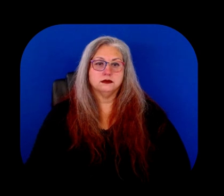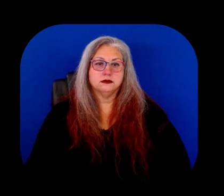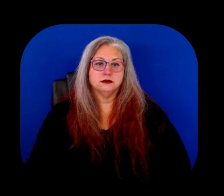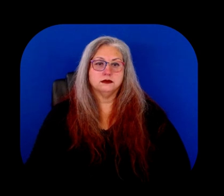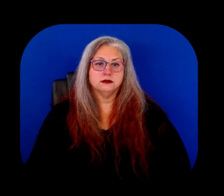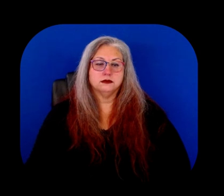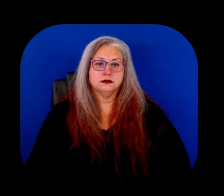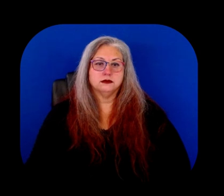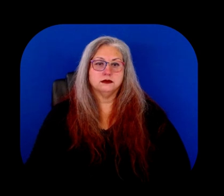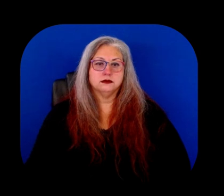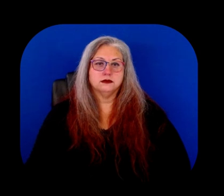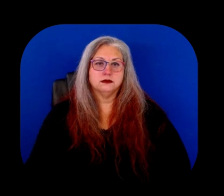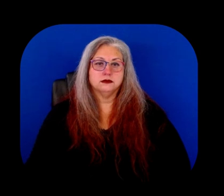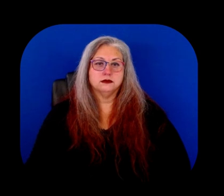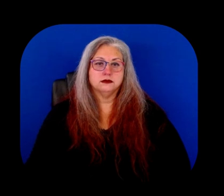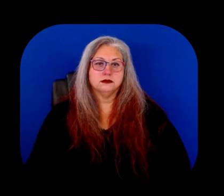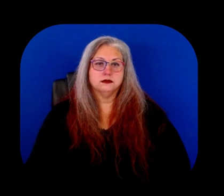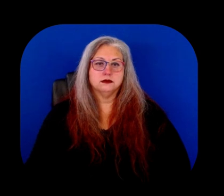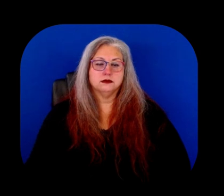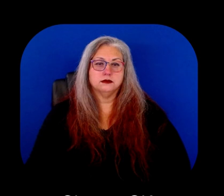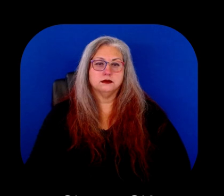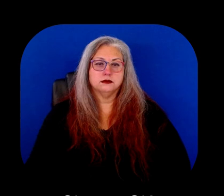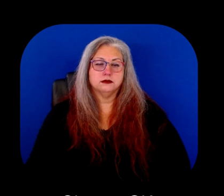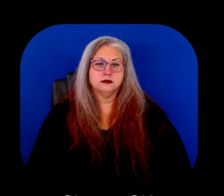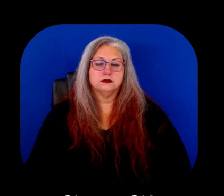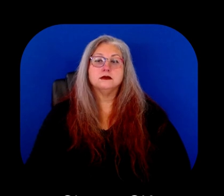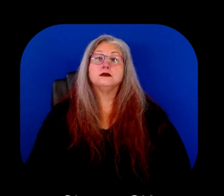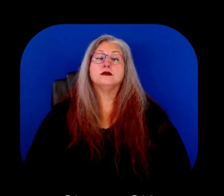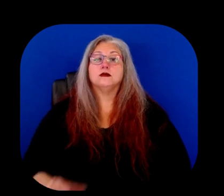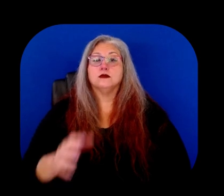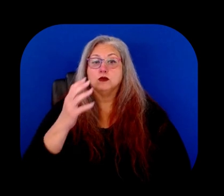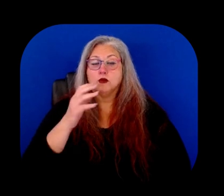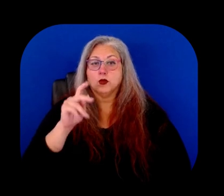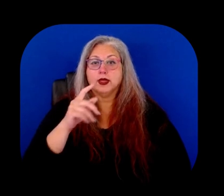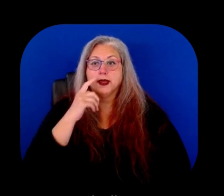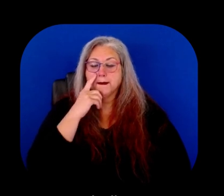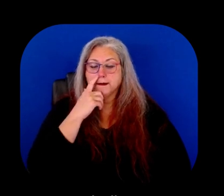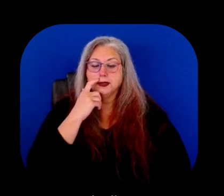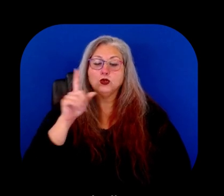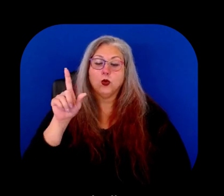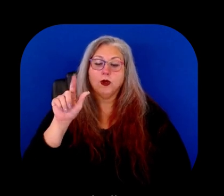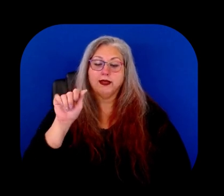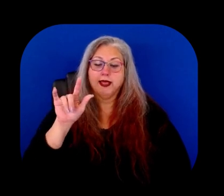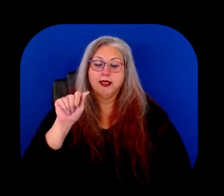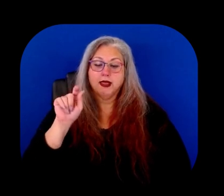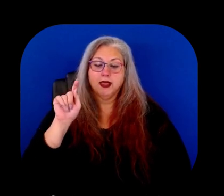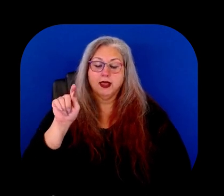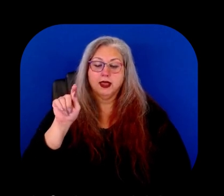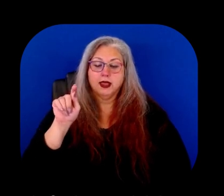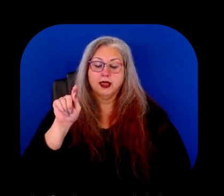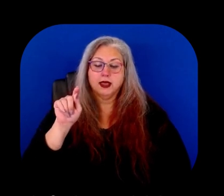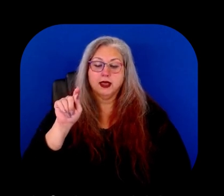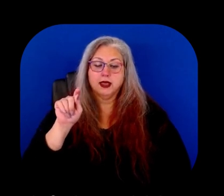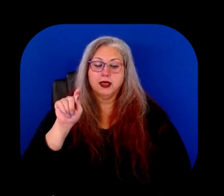إنه السلام قادم. Oh wow, okay. Leila